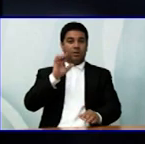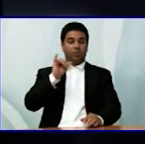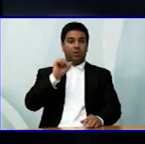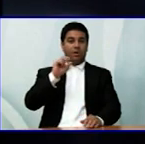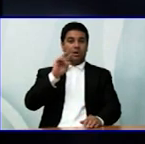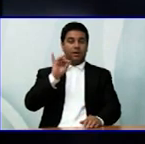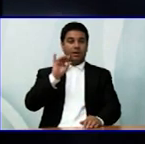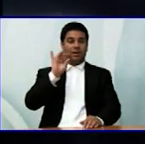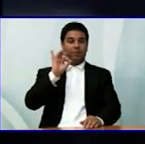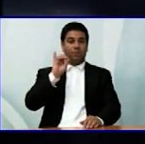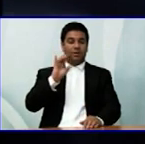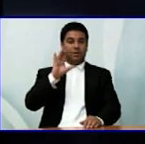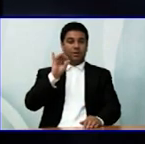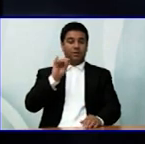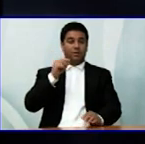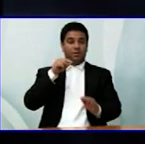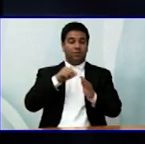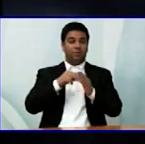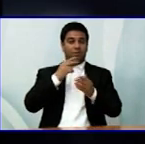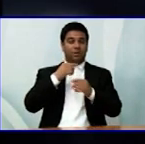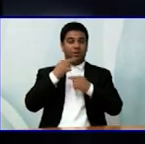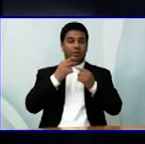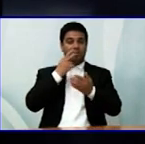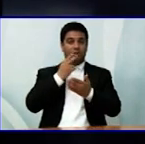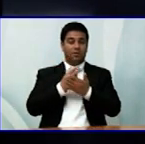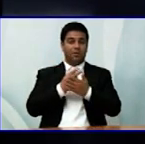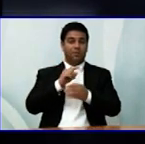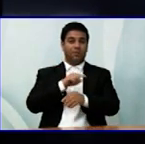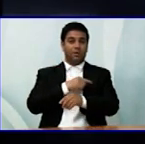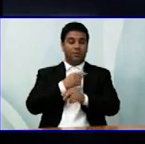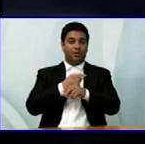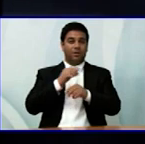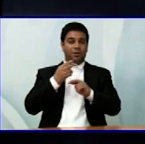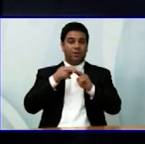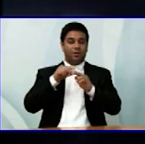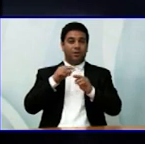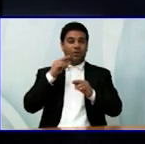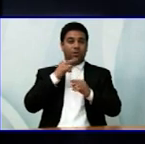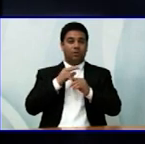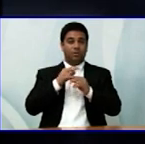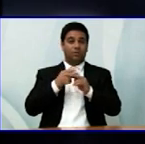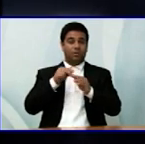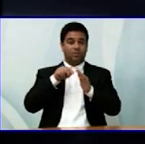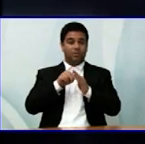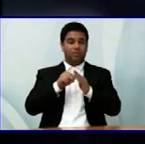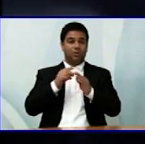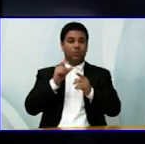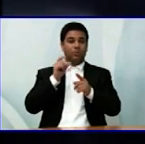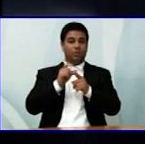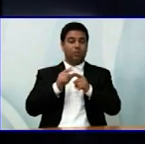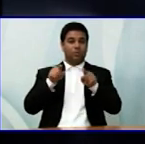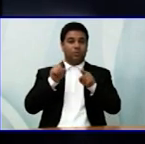ibn Sinoning fikriga qaraganda, bemorni dori darmon bilan birga so'z